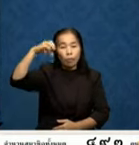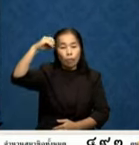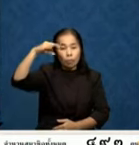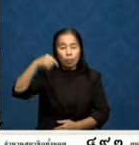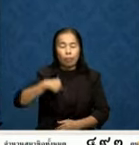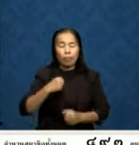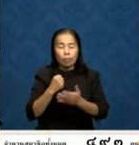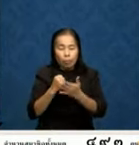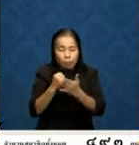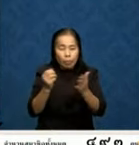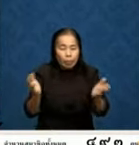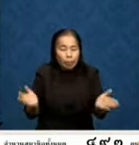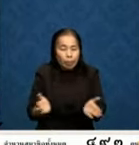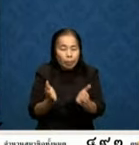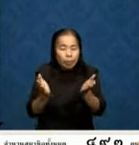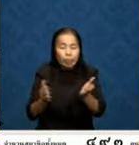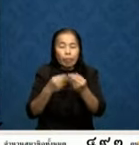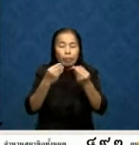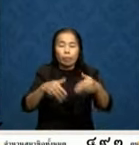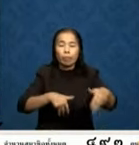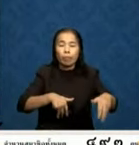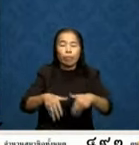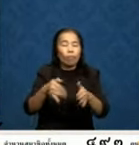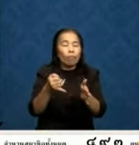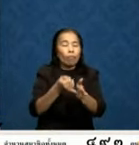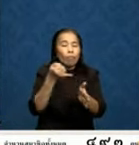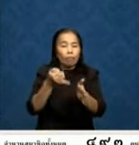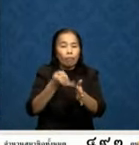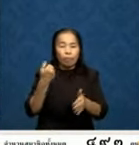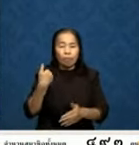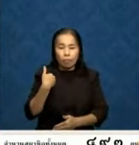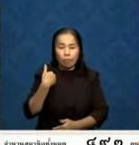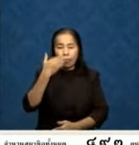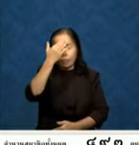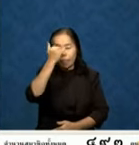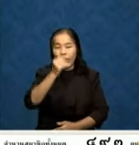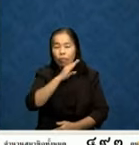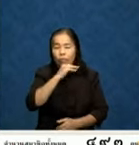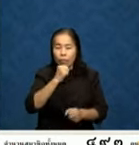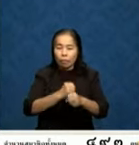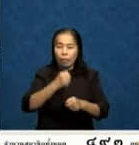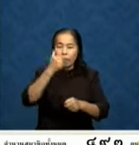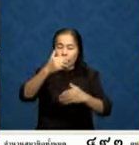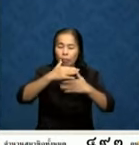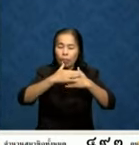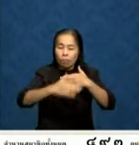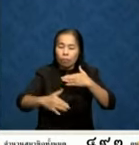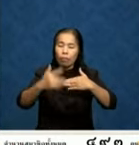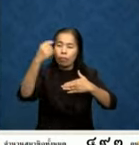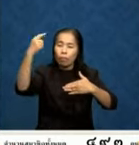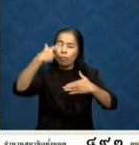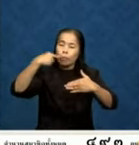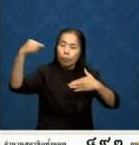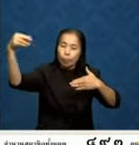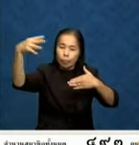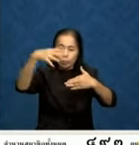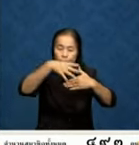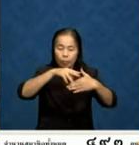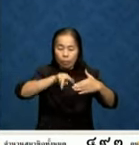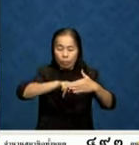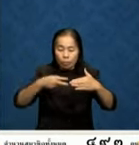ามที่จะอำนวยความสะดวกนะครับให้กับพี่น้องประชาชนนะครับในการที่จะติดตั้งโซล่ารูฟท็อปบนหลังคานะครับไม่ว่าจะเป็น